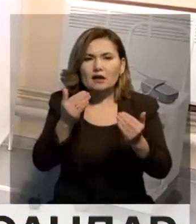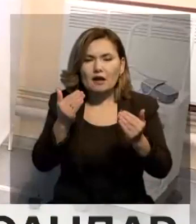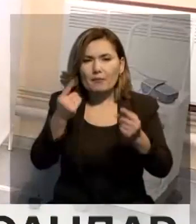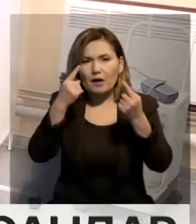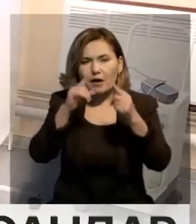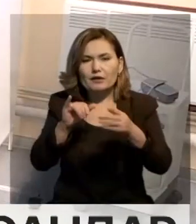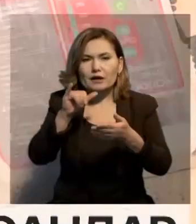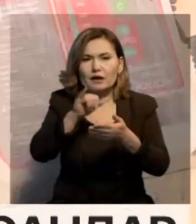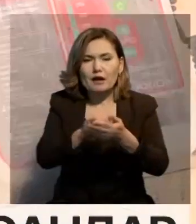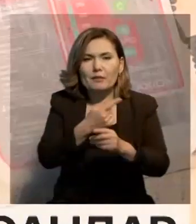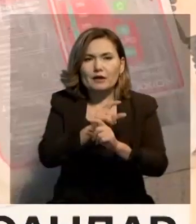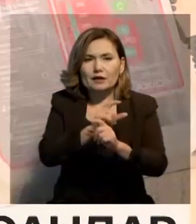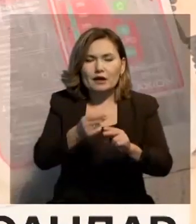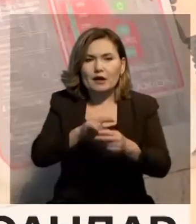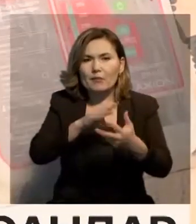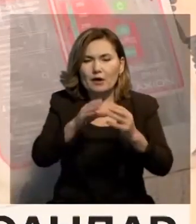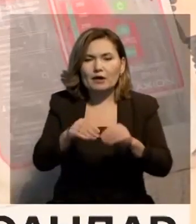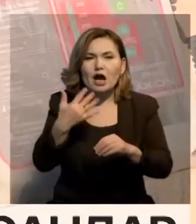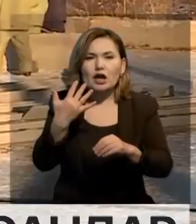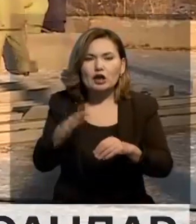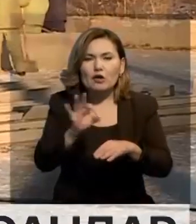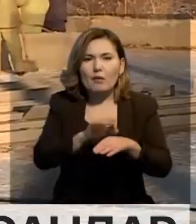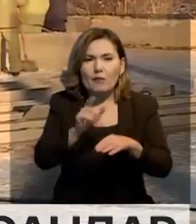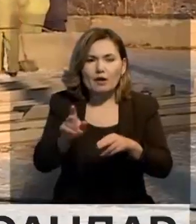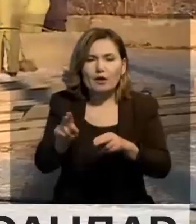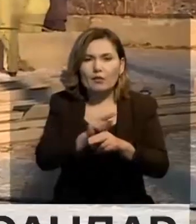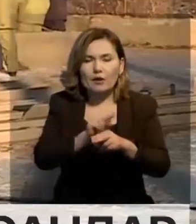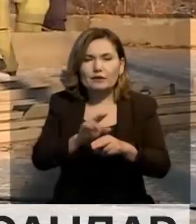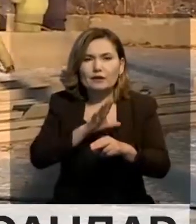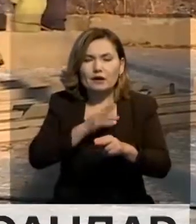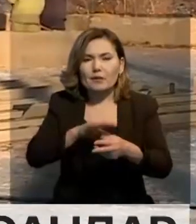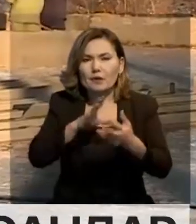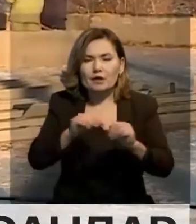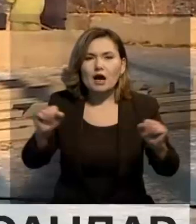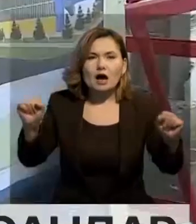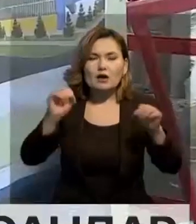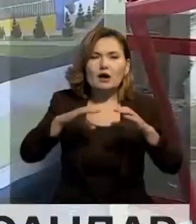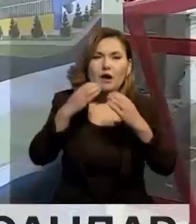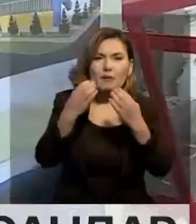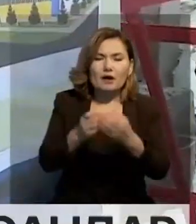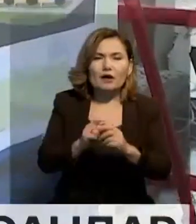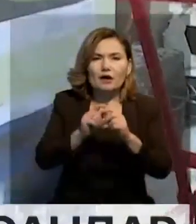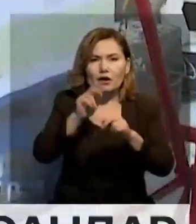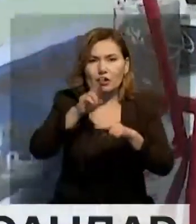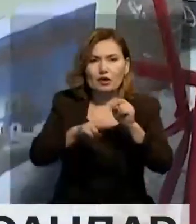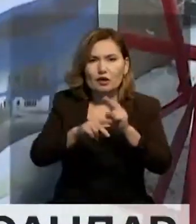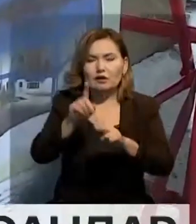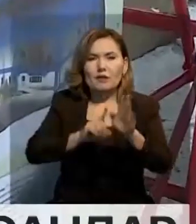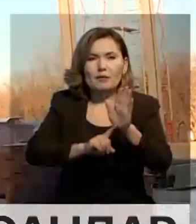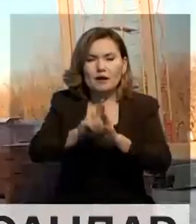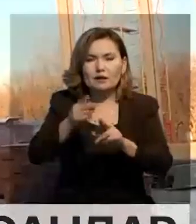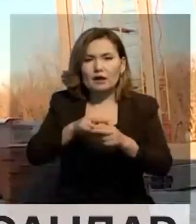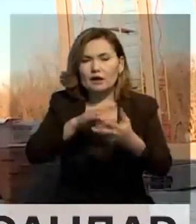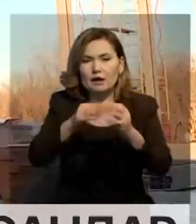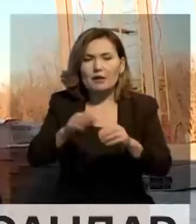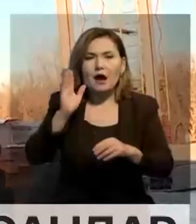жарақталған медициналық мекеме бір ауысымда 50 адамды қабылдайды. Сондай-ақ Аманқарағайда дене шынықтыру, сауықтыру кешенінің құрылысы жүргізіліп жатыр. Бұл